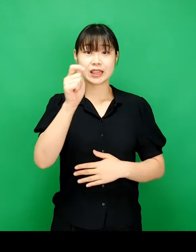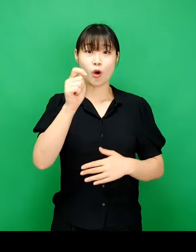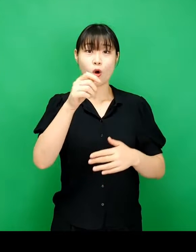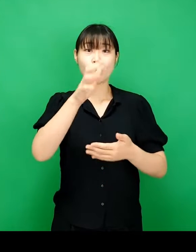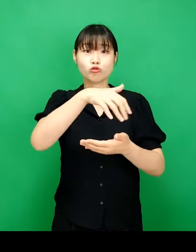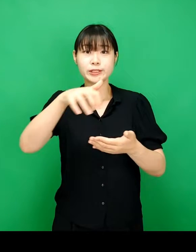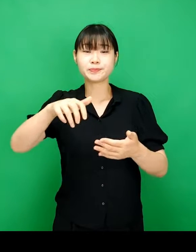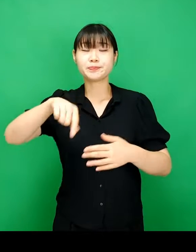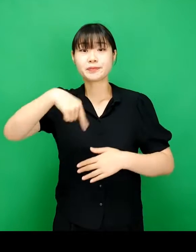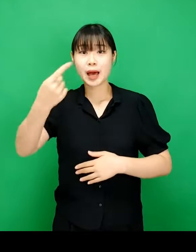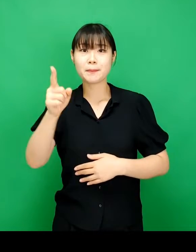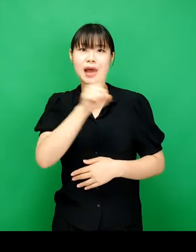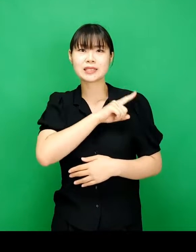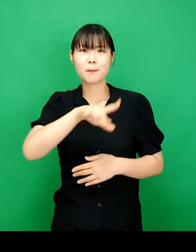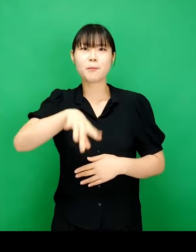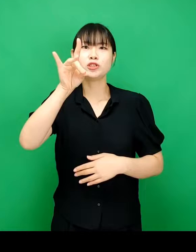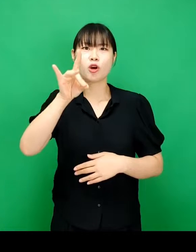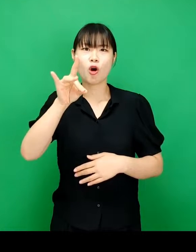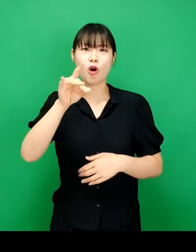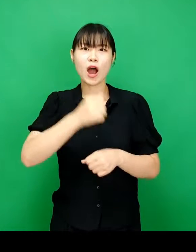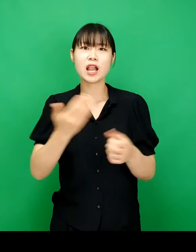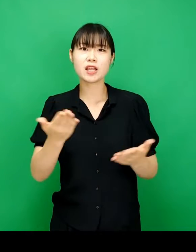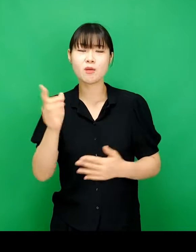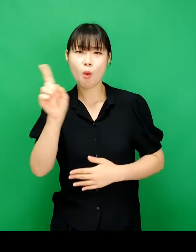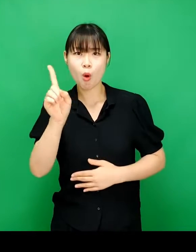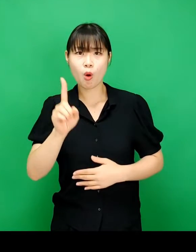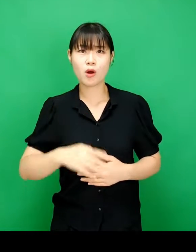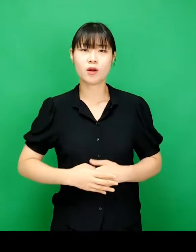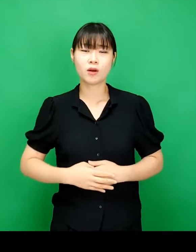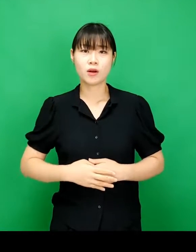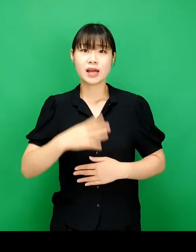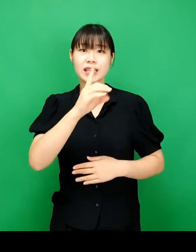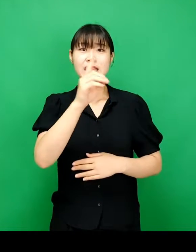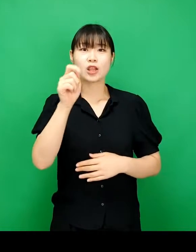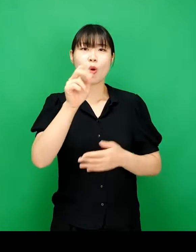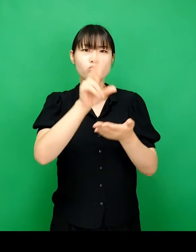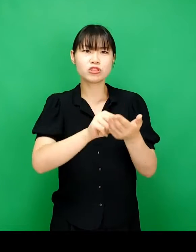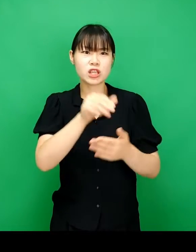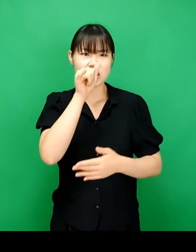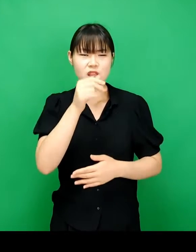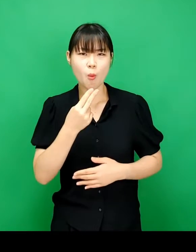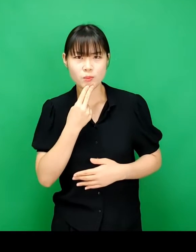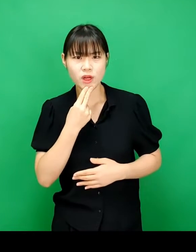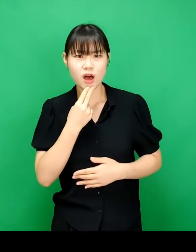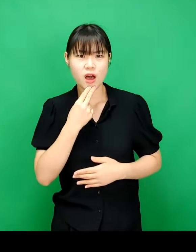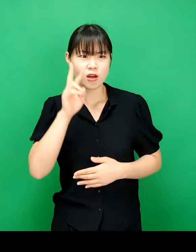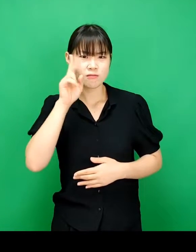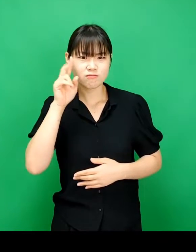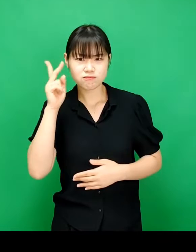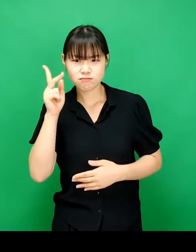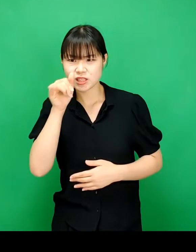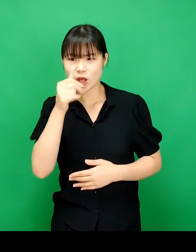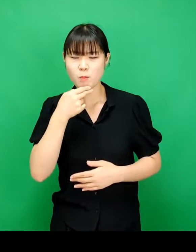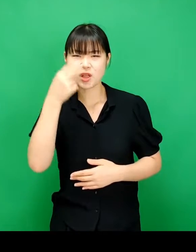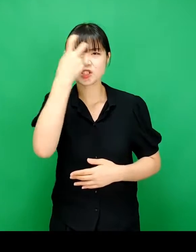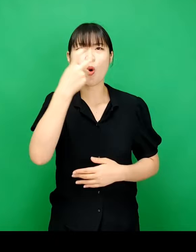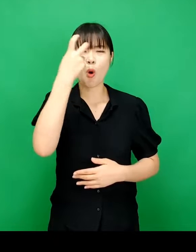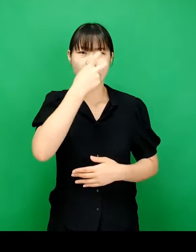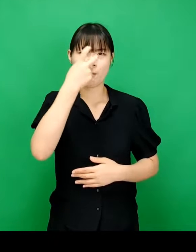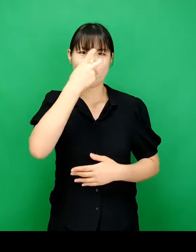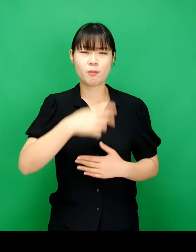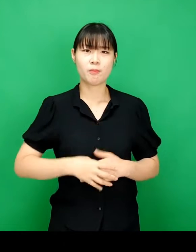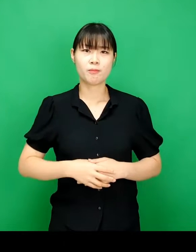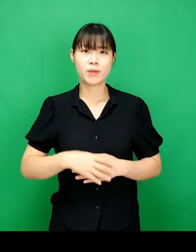데이터를 수집한 다음에 가장 먼저 할 일은 무엇일까요? 데이터에 문제는 없는지, 오류가 없는지 점검해야